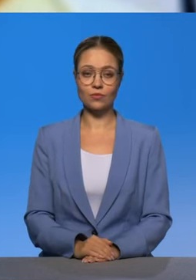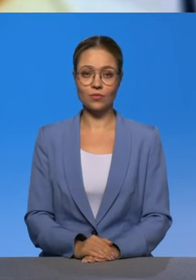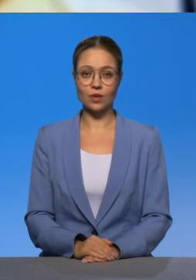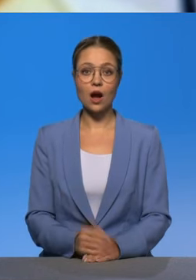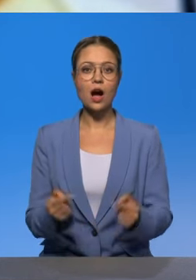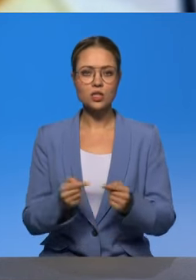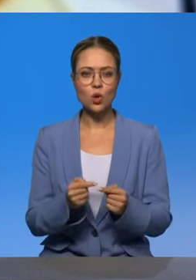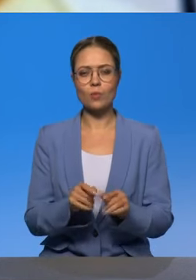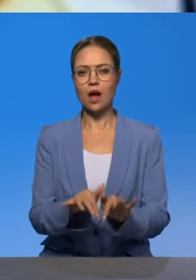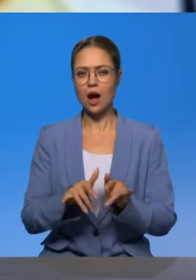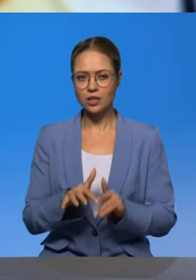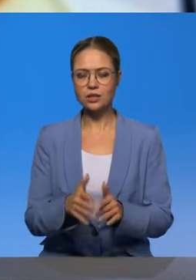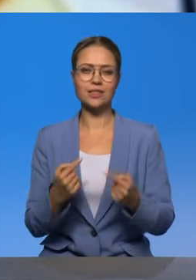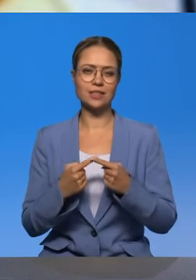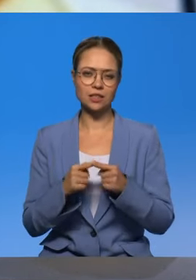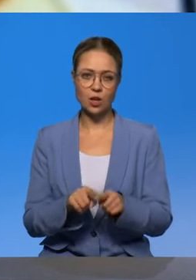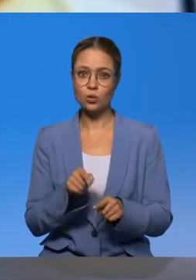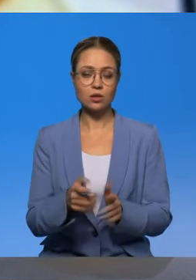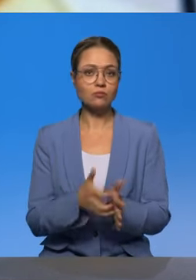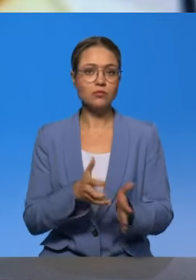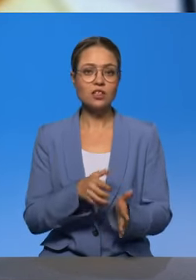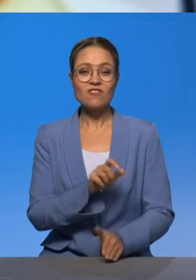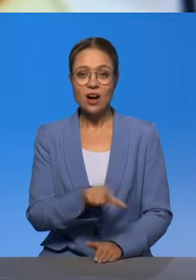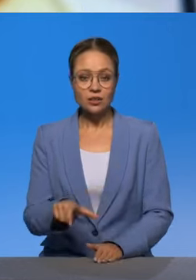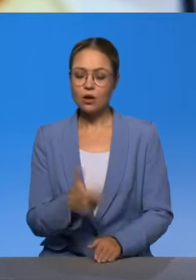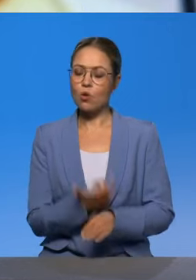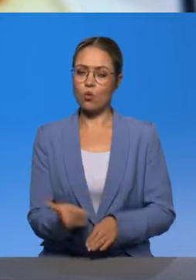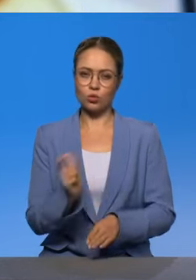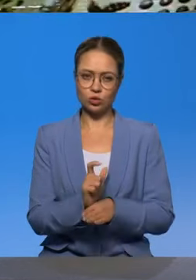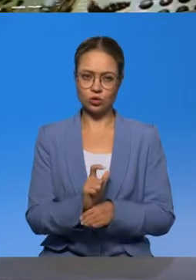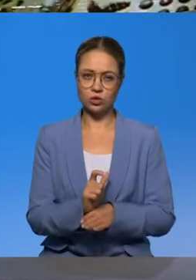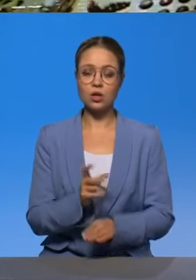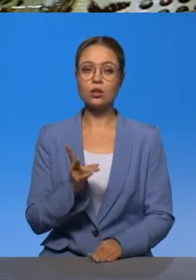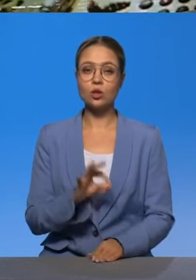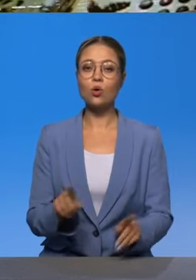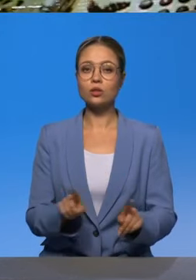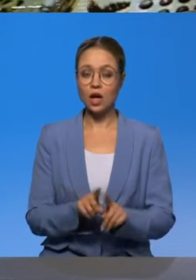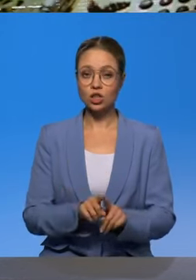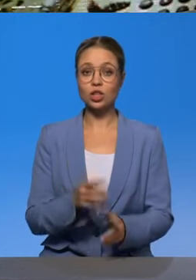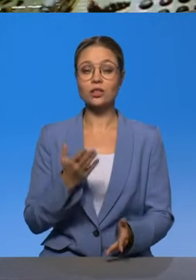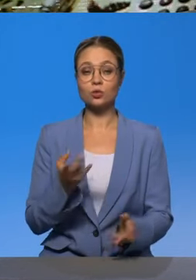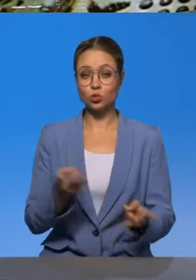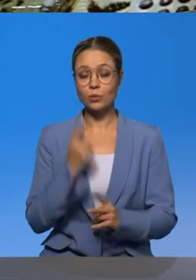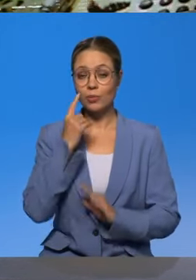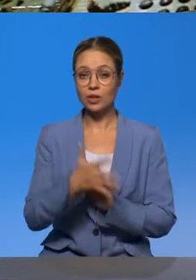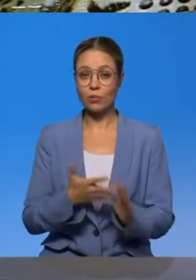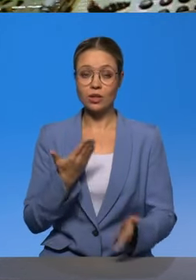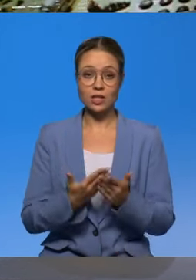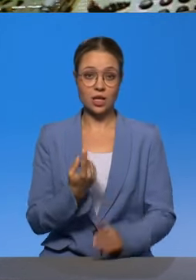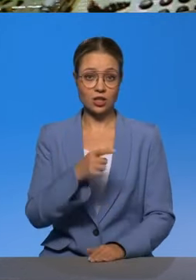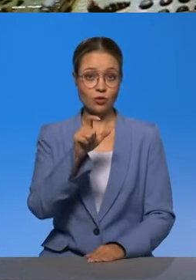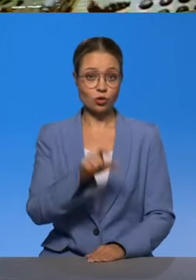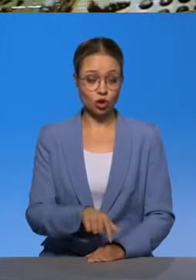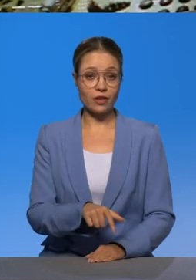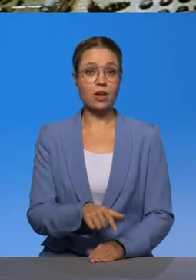в IT, в технологических сферах, он очень колоссальный. Но еще важно понимать, что теряя одного сотрудника, его замена обойдется